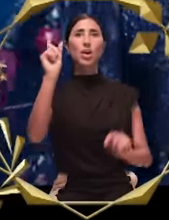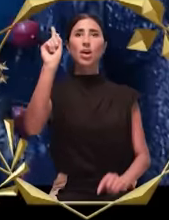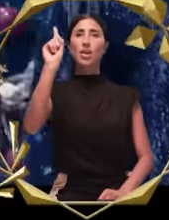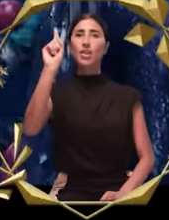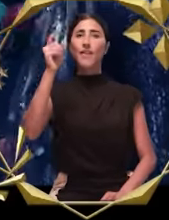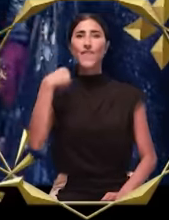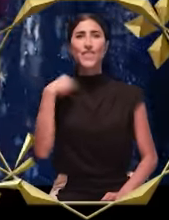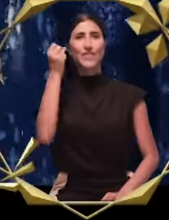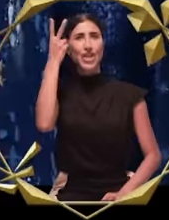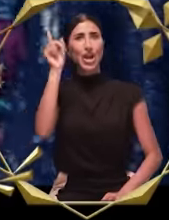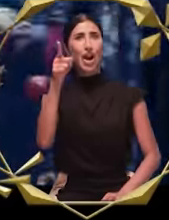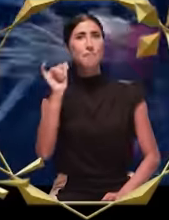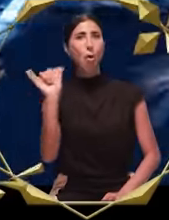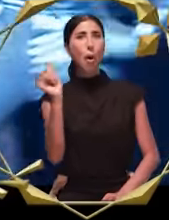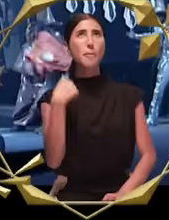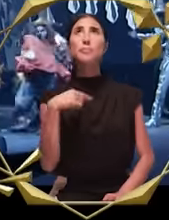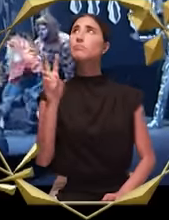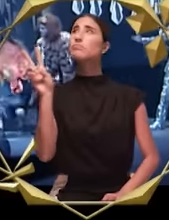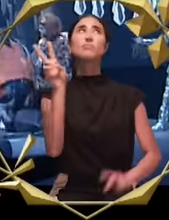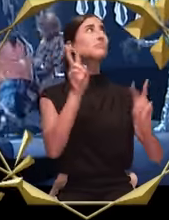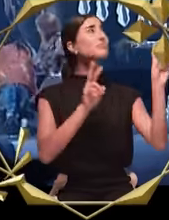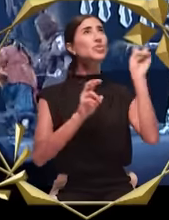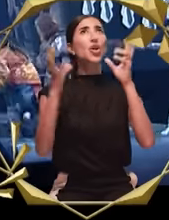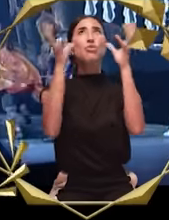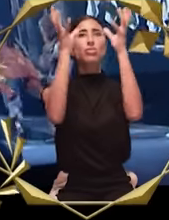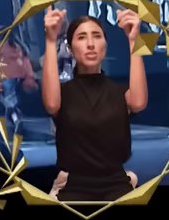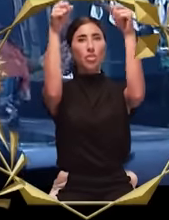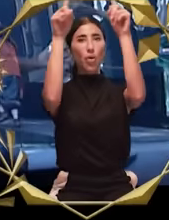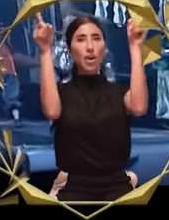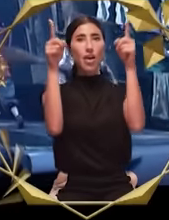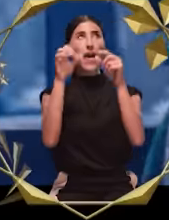يبدو أني وجدت حله.